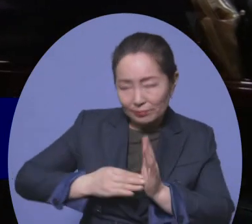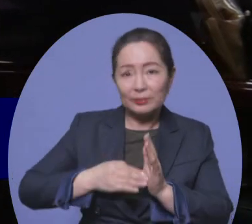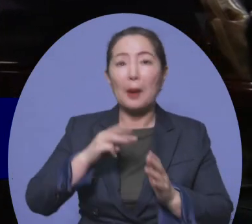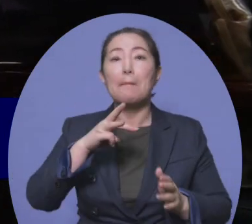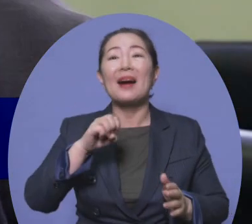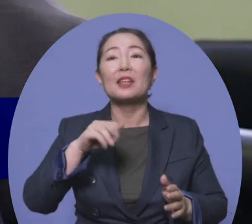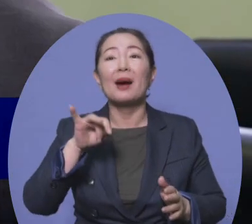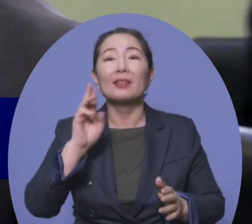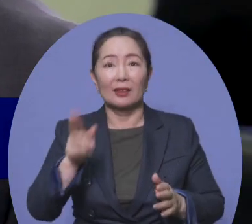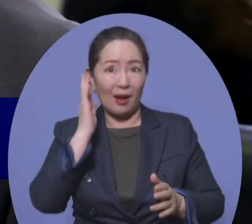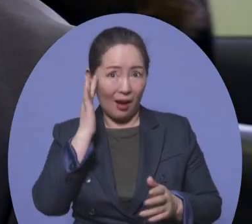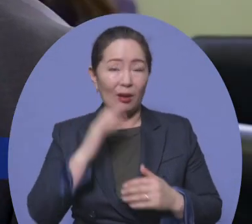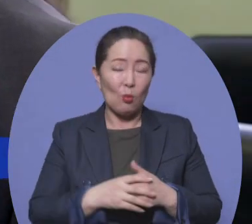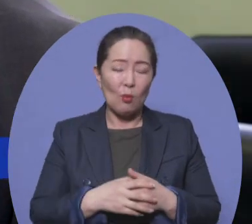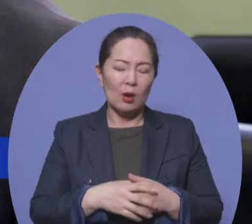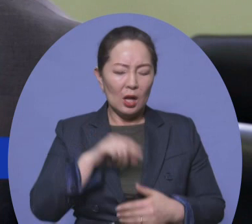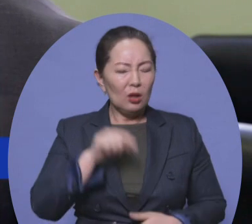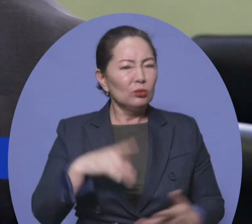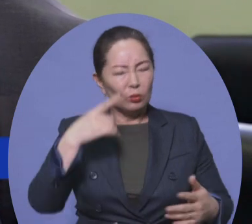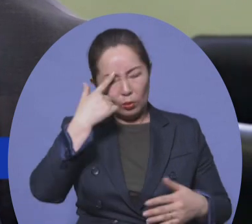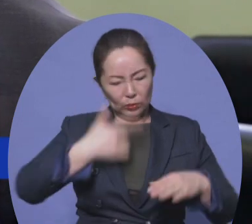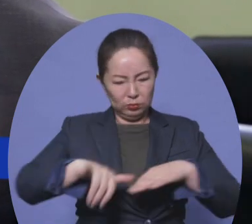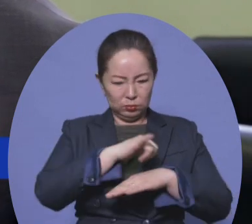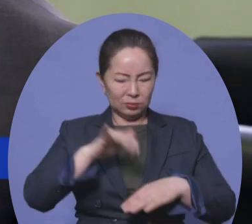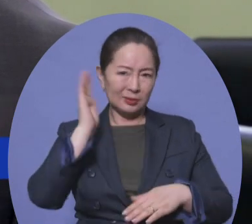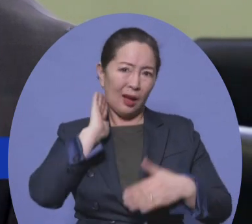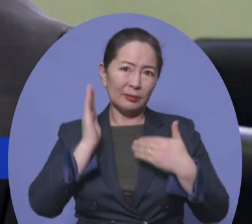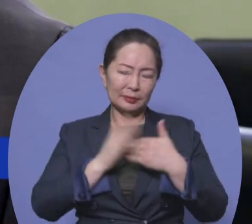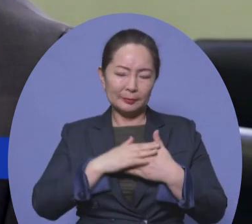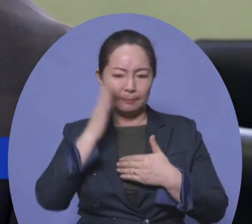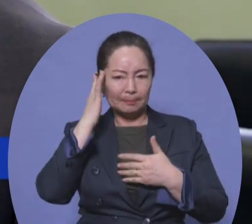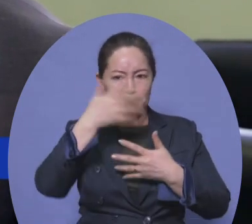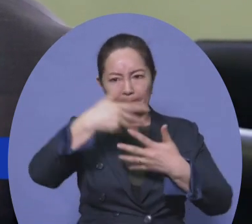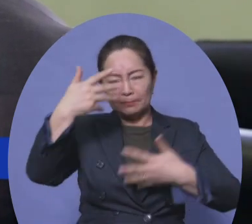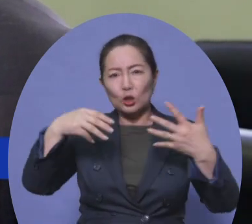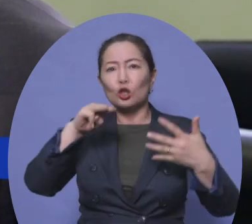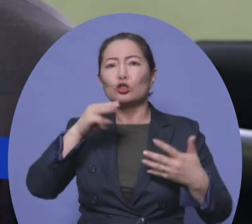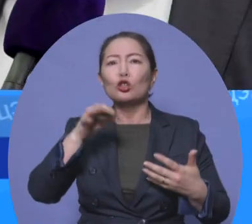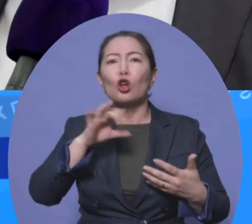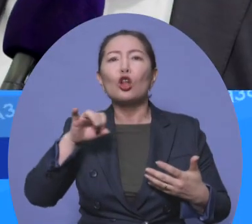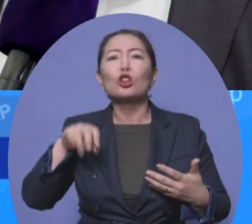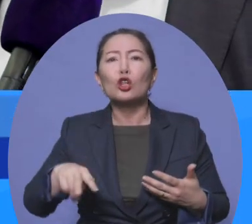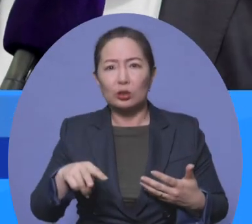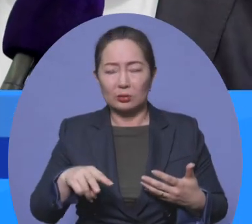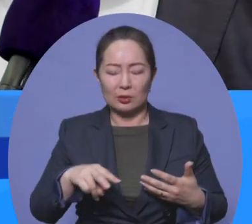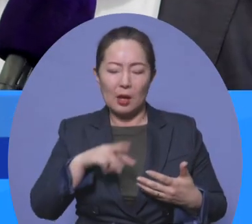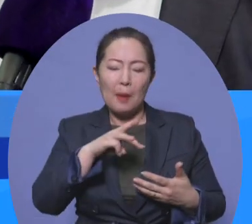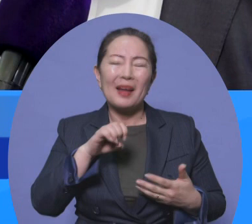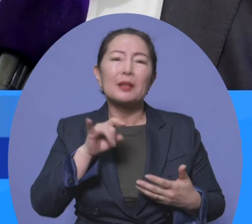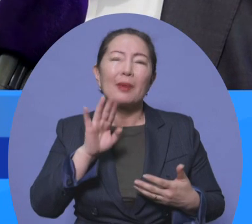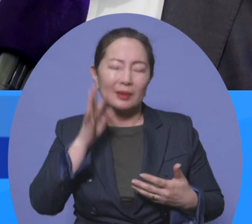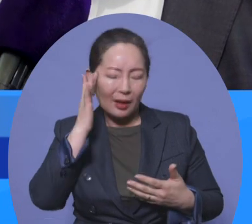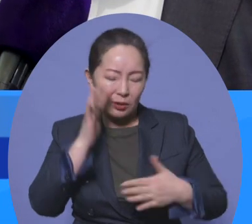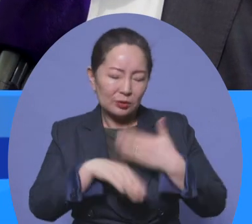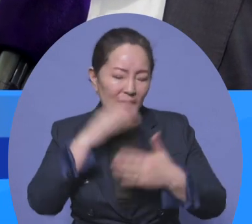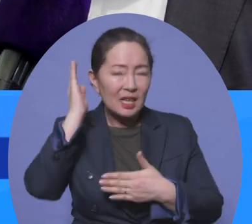математик аргачлал юм а. Би болоод тэгэхээр Монгол улсын авиалгын төсөөллийн индекс гэдэг математик арга зүгээр ирээдүйн шиг